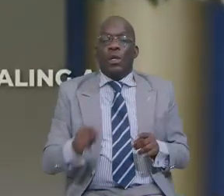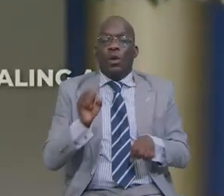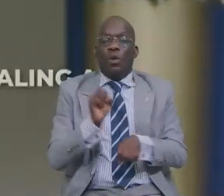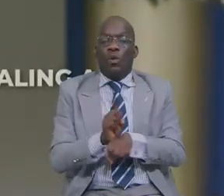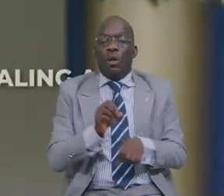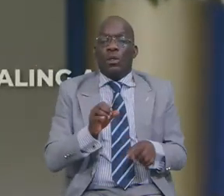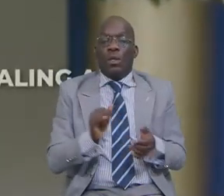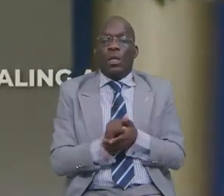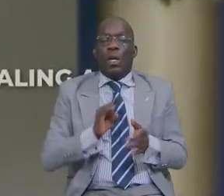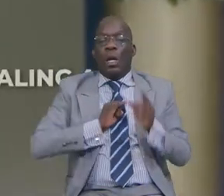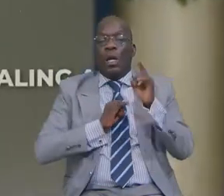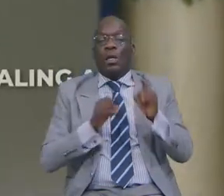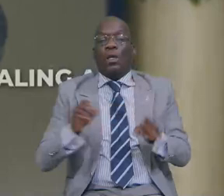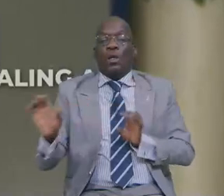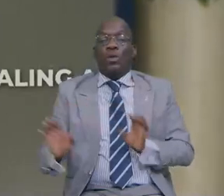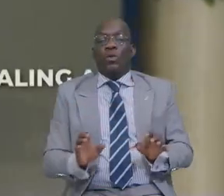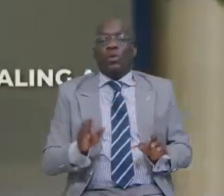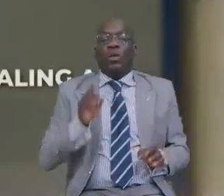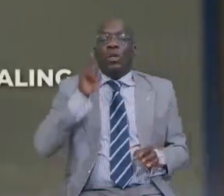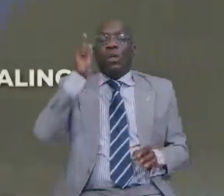je fais.